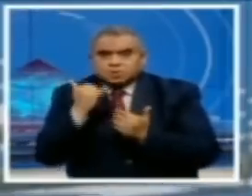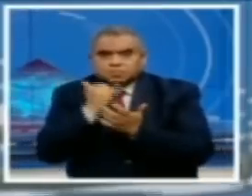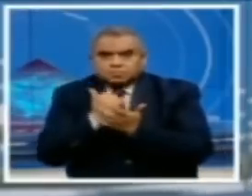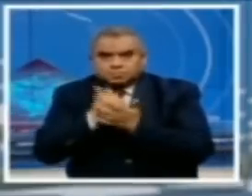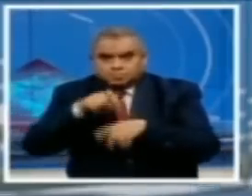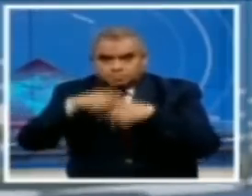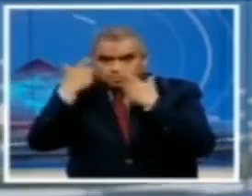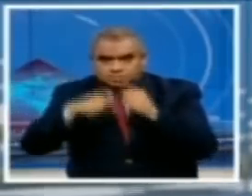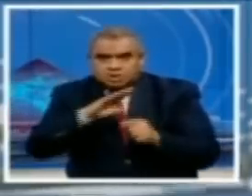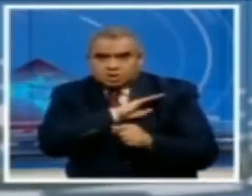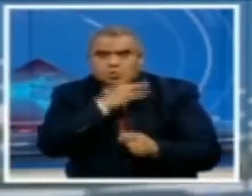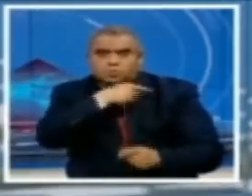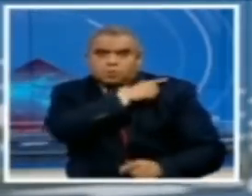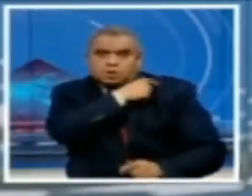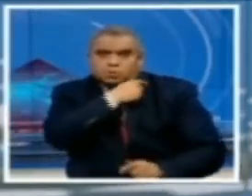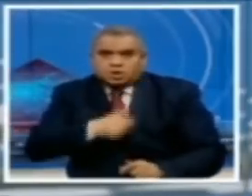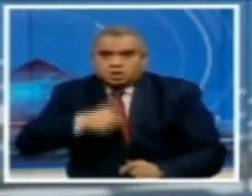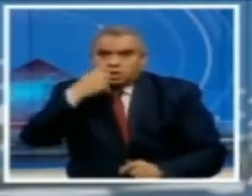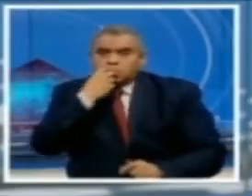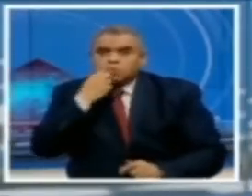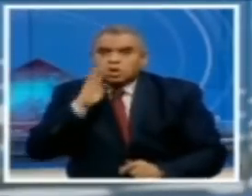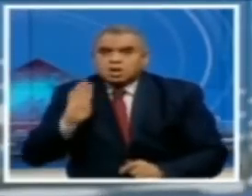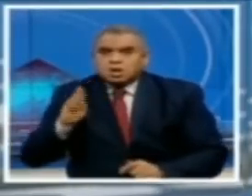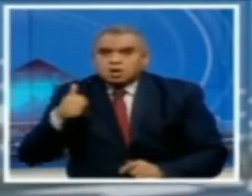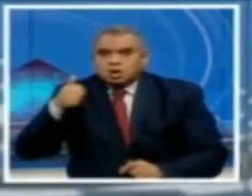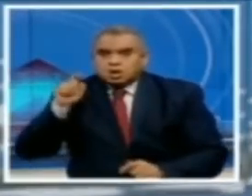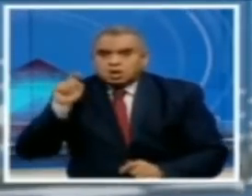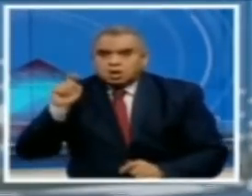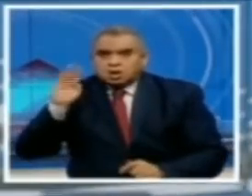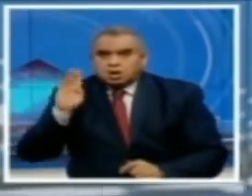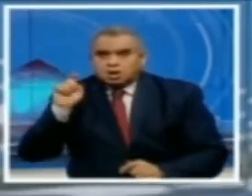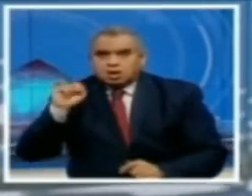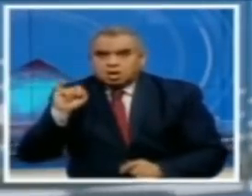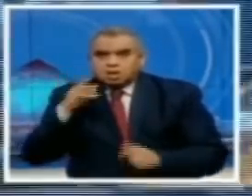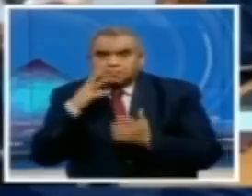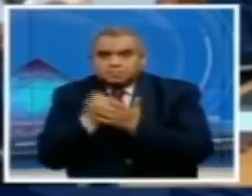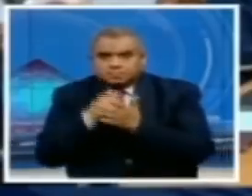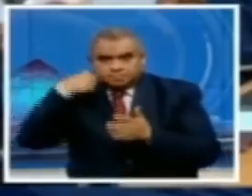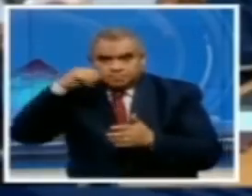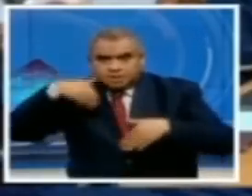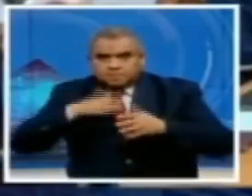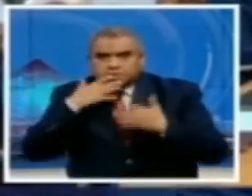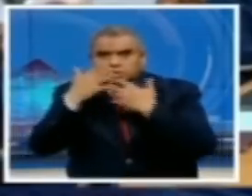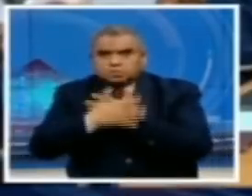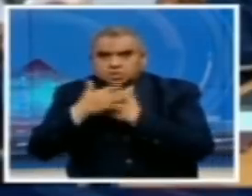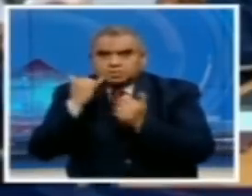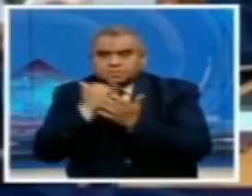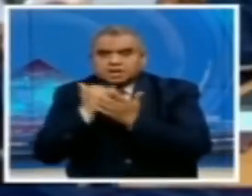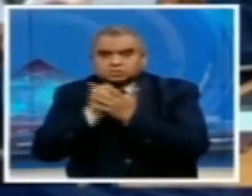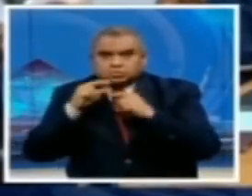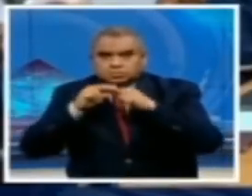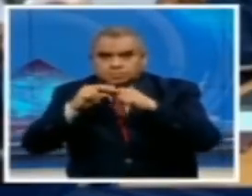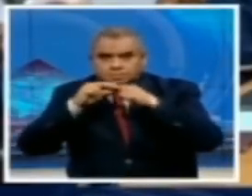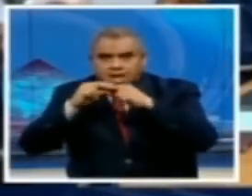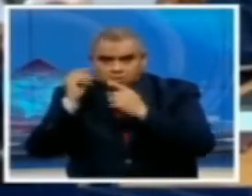الوطنية للقوات المسلحة، واللواء أركان حرب كرم سالم رئيس مجلس إدارة الشركة الوطنية للمقاولات